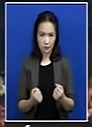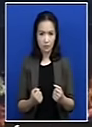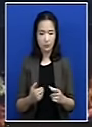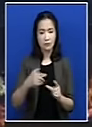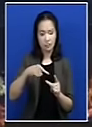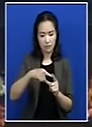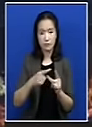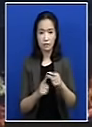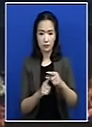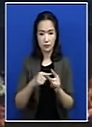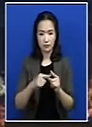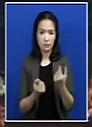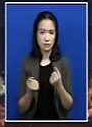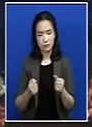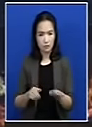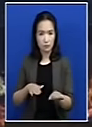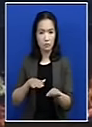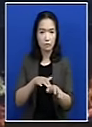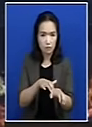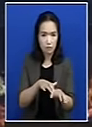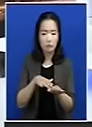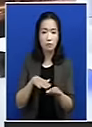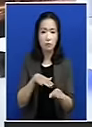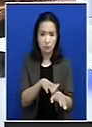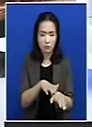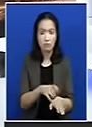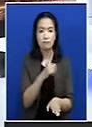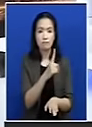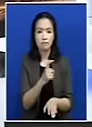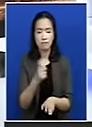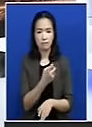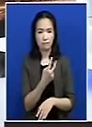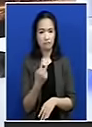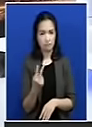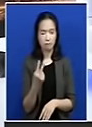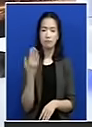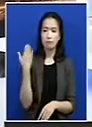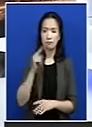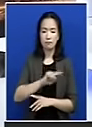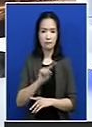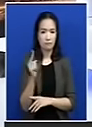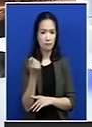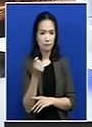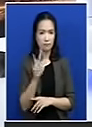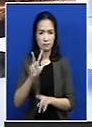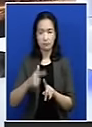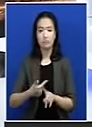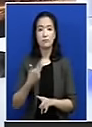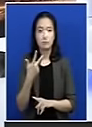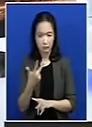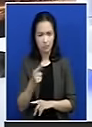ขับไปพุ่งชนรถ Ford Fiesta แล้วทำให้มีผู้เสียชีวิต2ราย เกิดขึ้นมาตั้งแต่วันที่13มีนาคมนะ